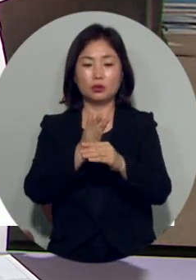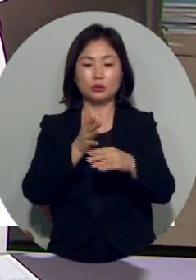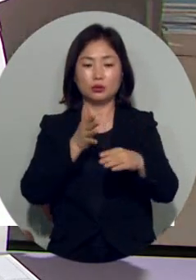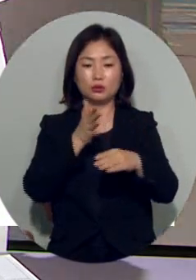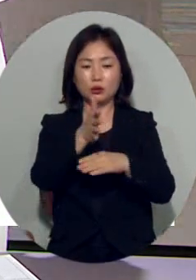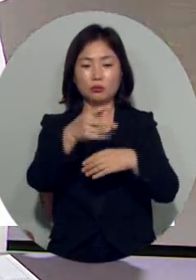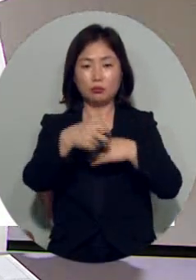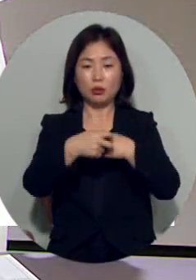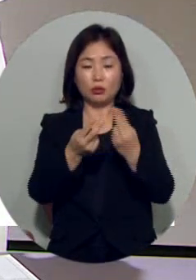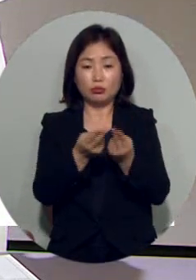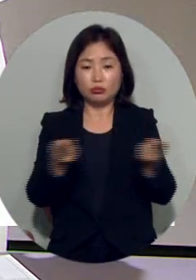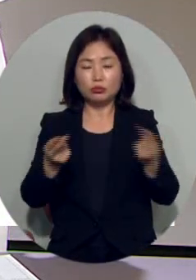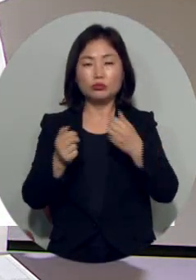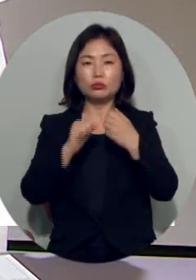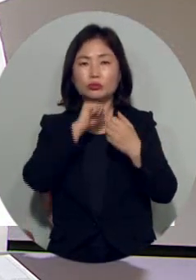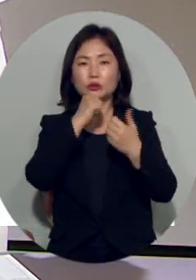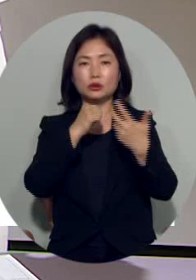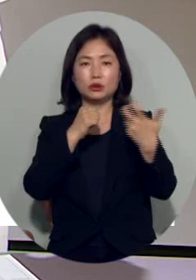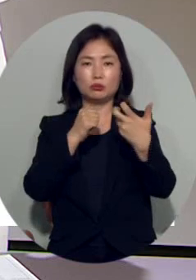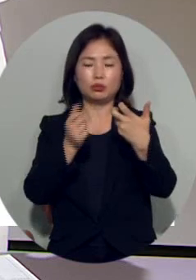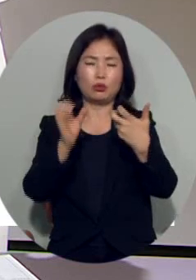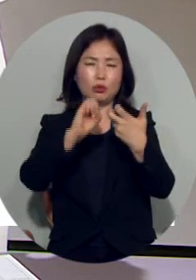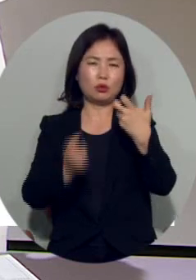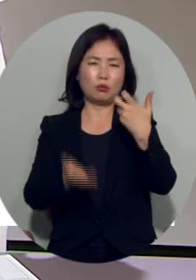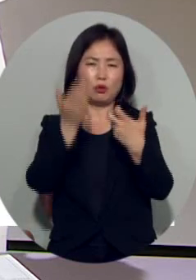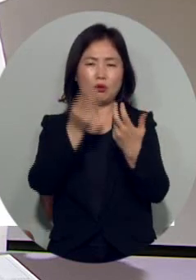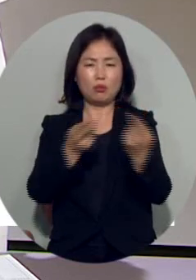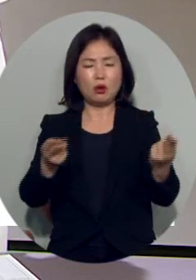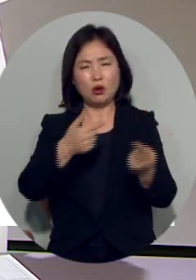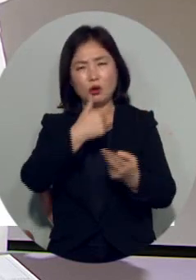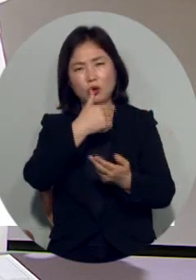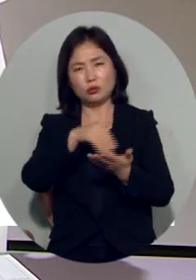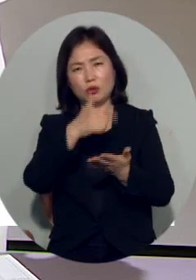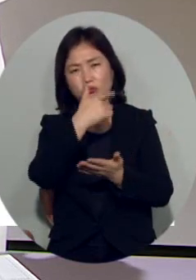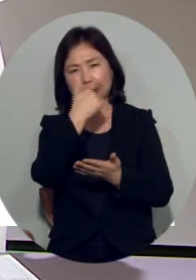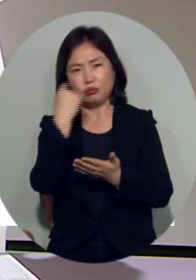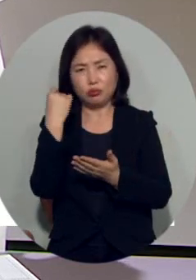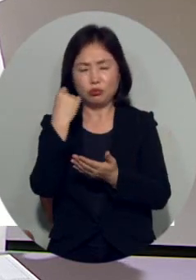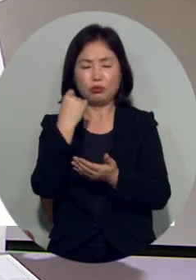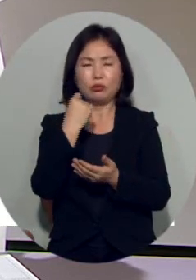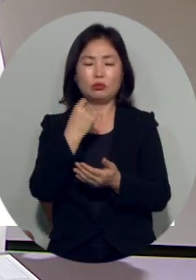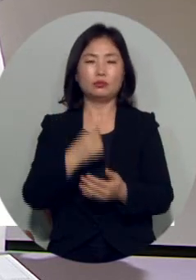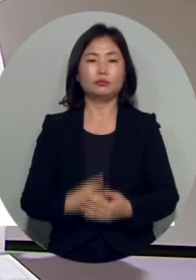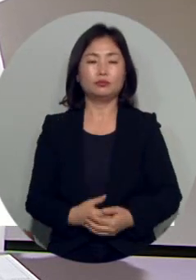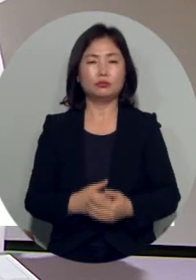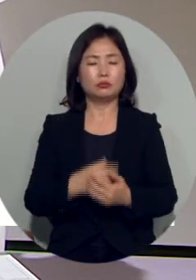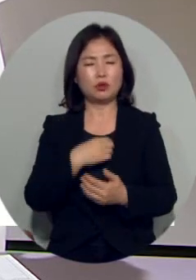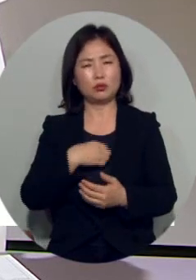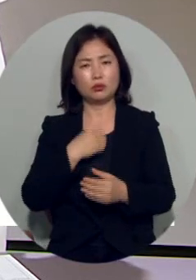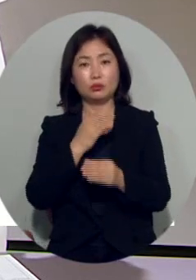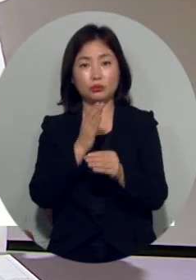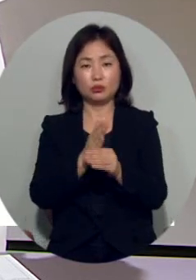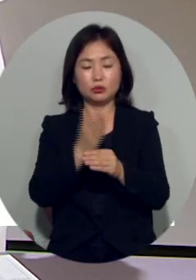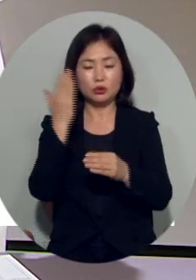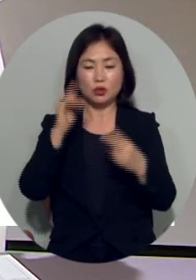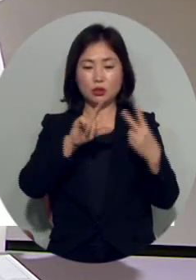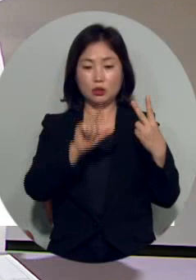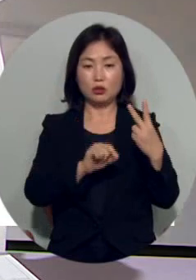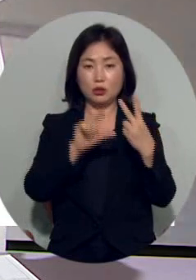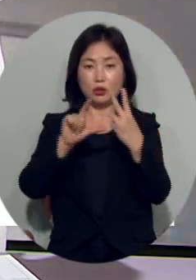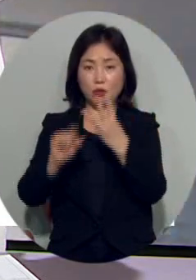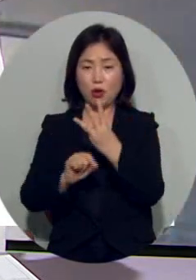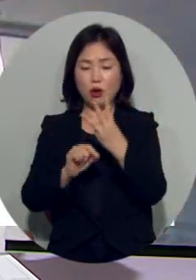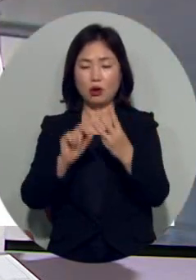전담병원 가동률이 70%를 넘어 병상 부족 사태를 걱정해야 할 상황에 이르고 있습니다. 지난해 2월과